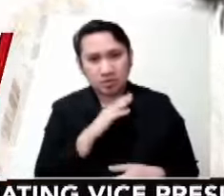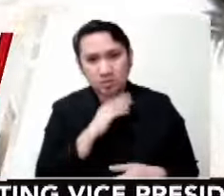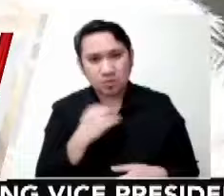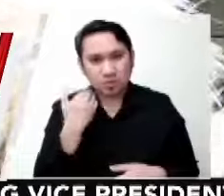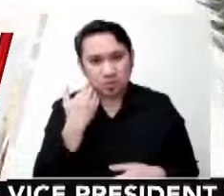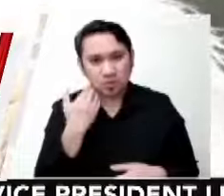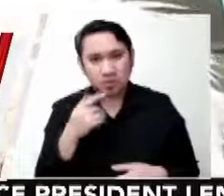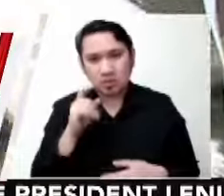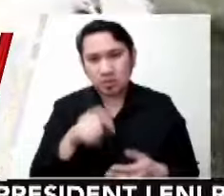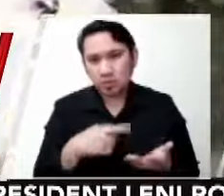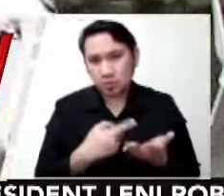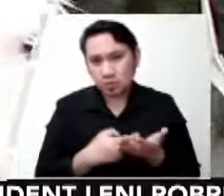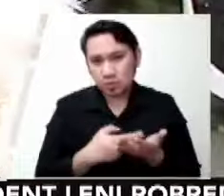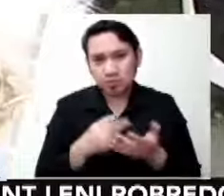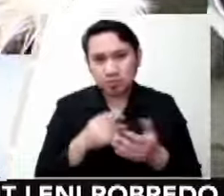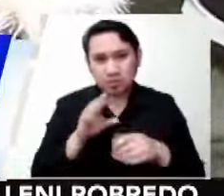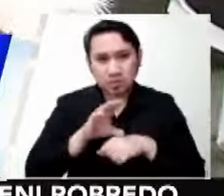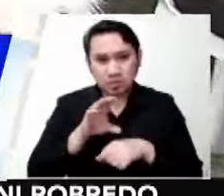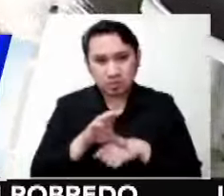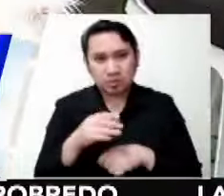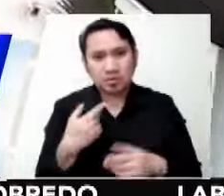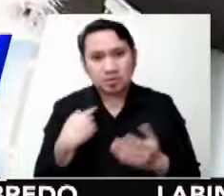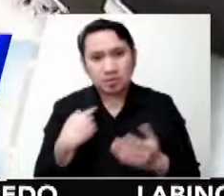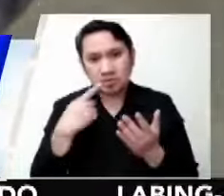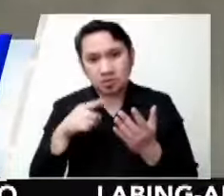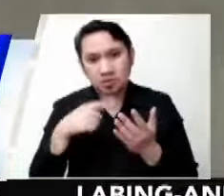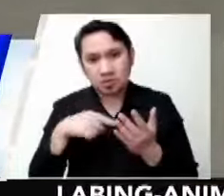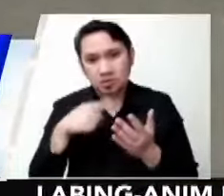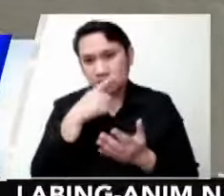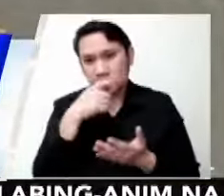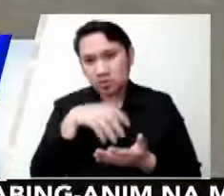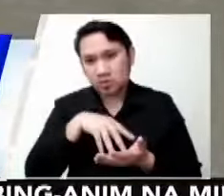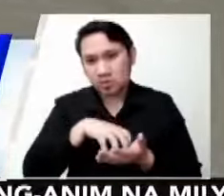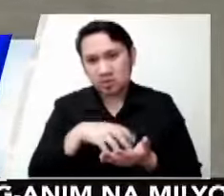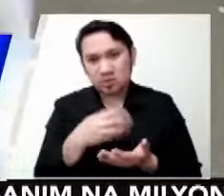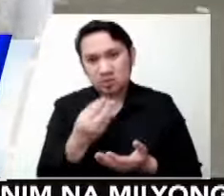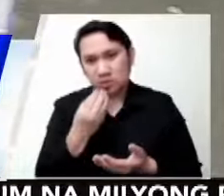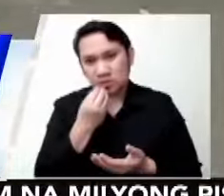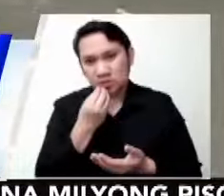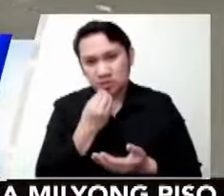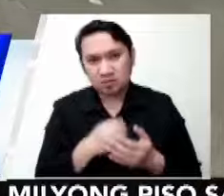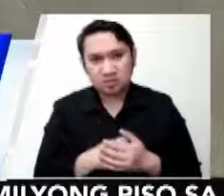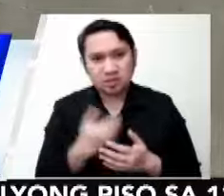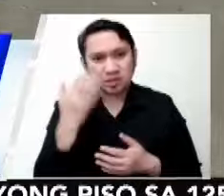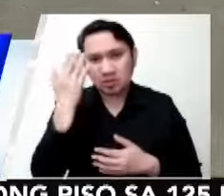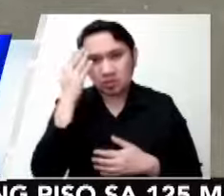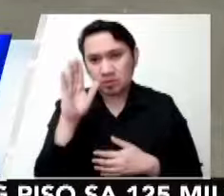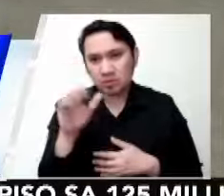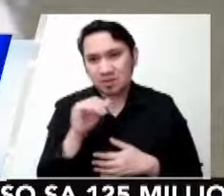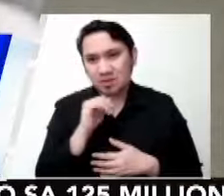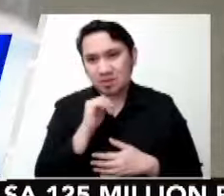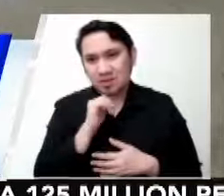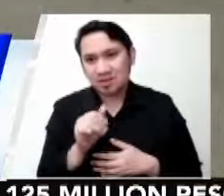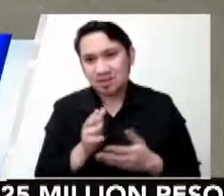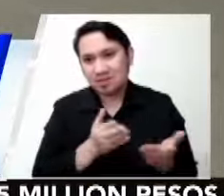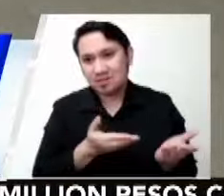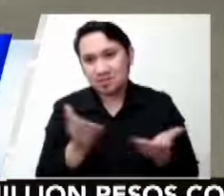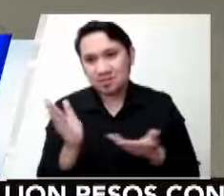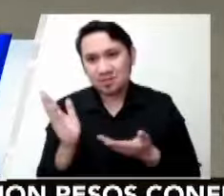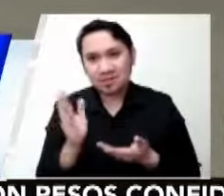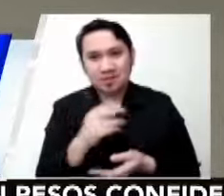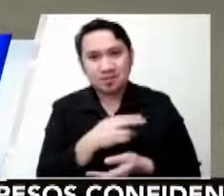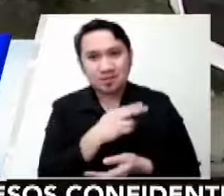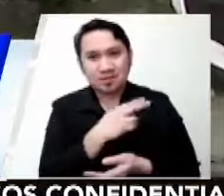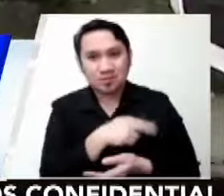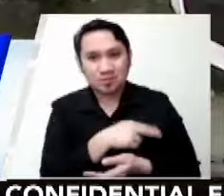eh. Papacheck ko lang kasi medyo humina kumain eh. Personally, hindi ko talaga siya dinadala sa mga kapag-gastusan ko. So,